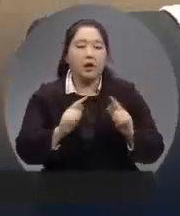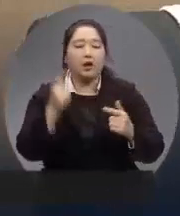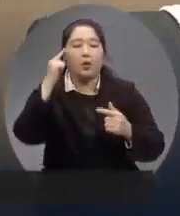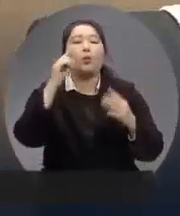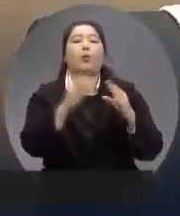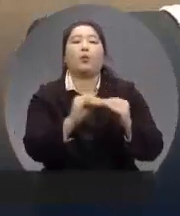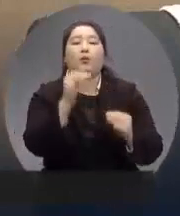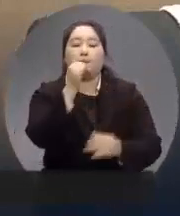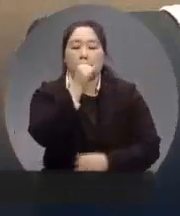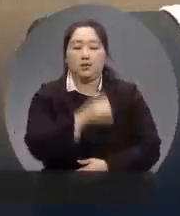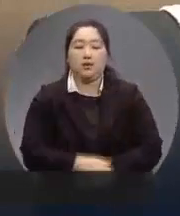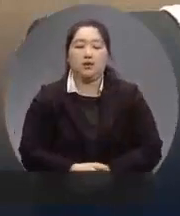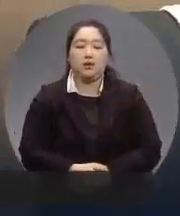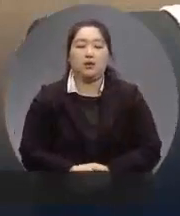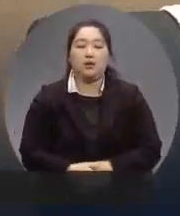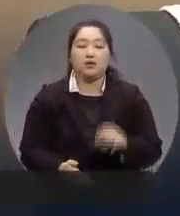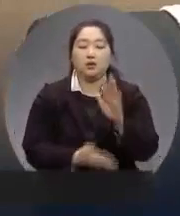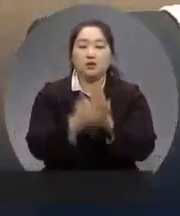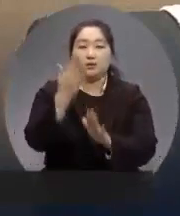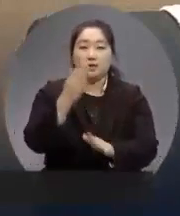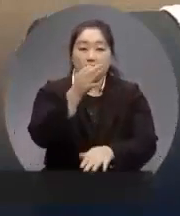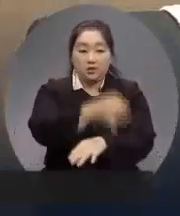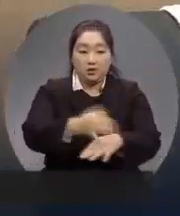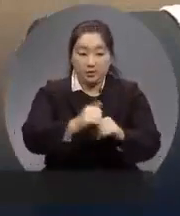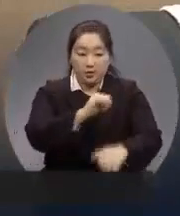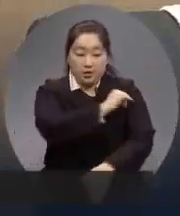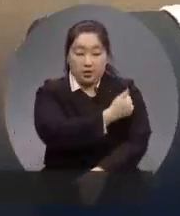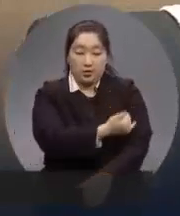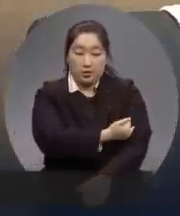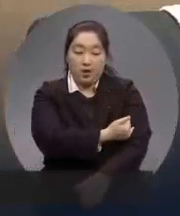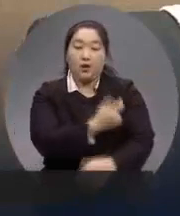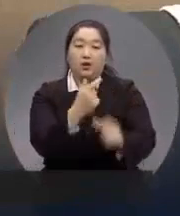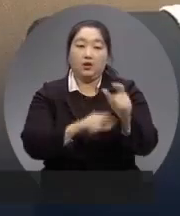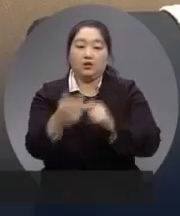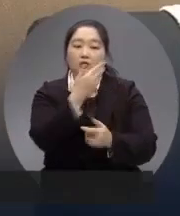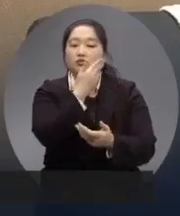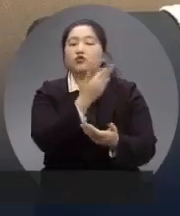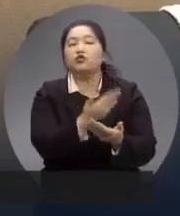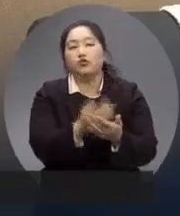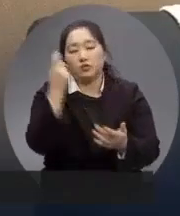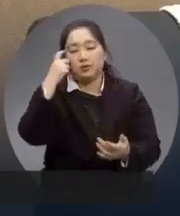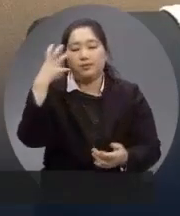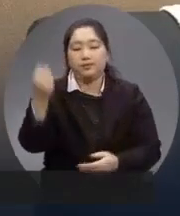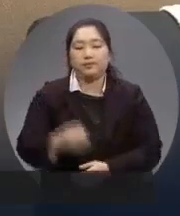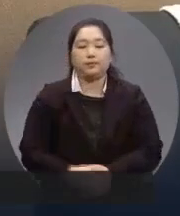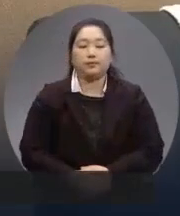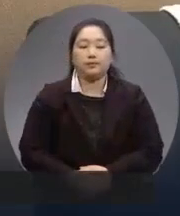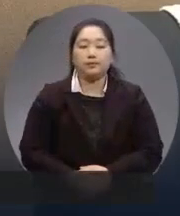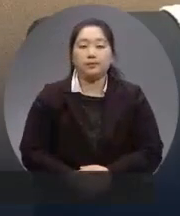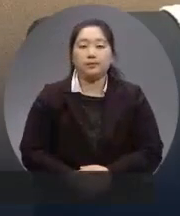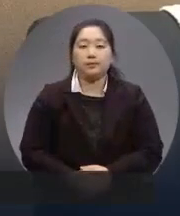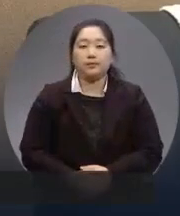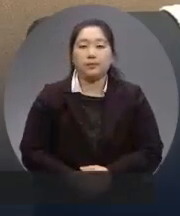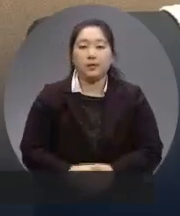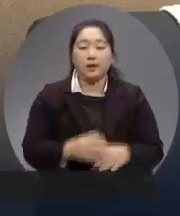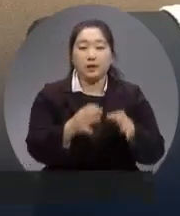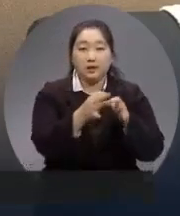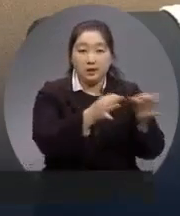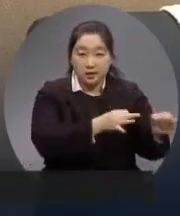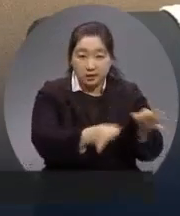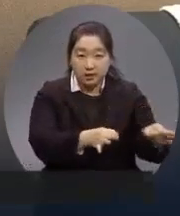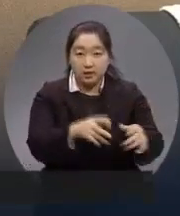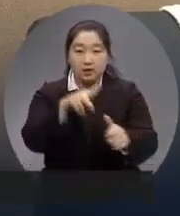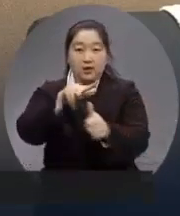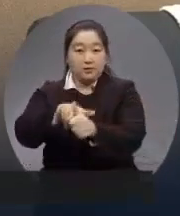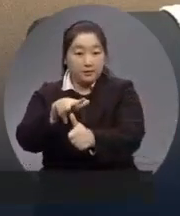같아요. 시민들의 소비자로서의 권리가 사실 더 중요하다고 생각을 합니다. 협의를